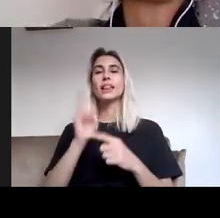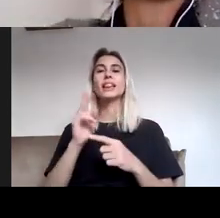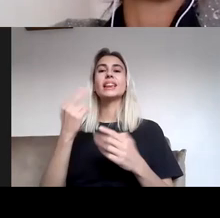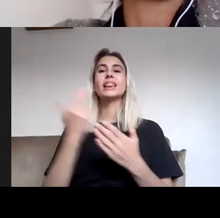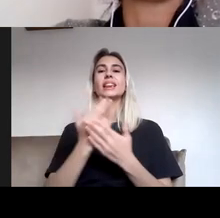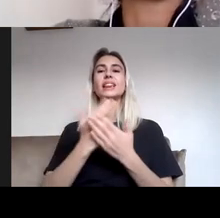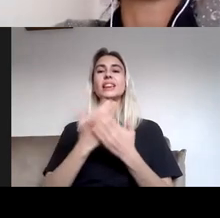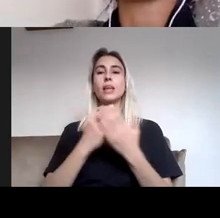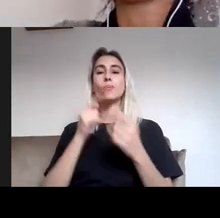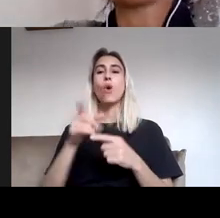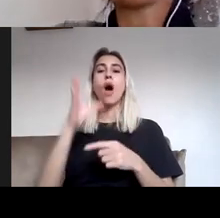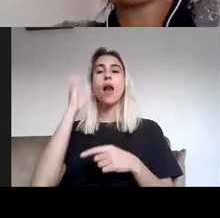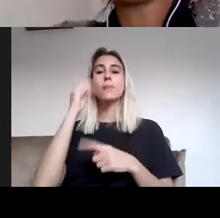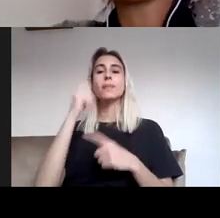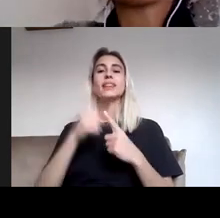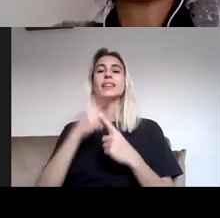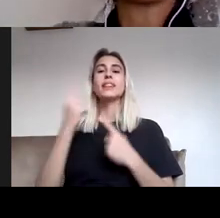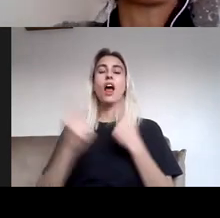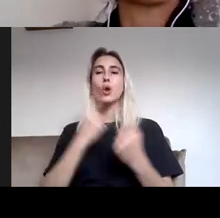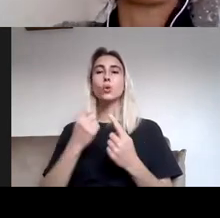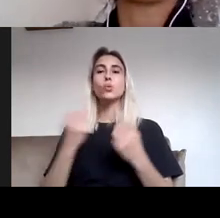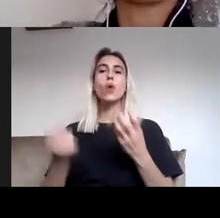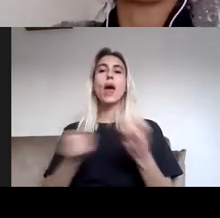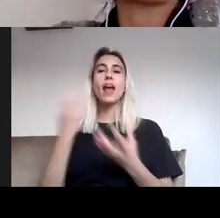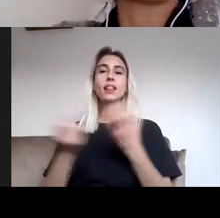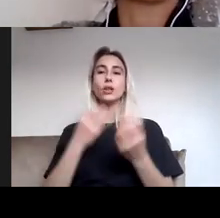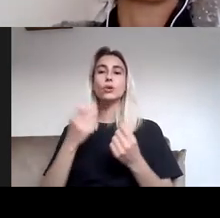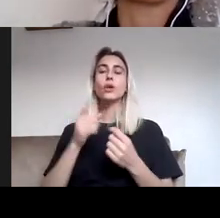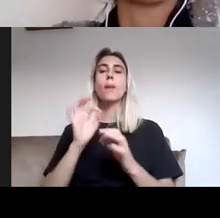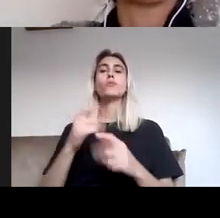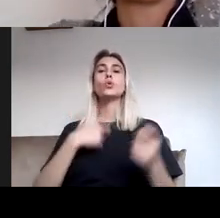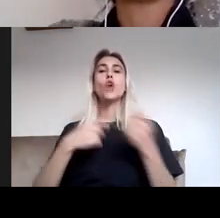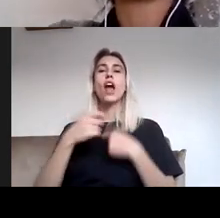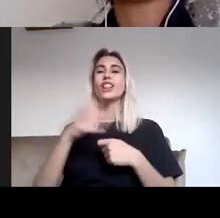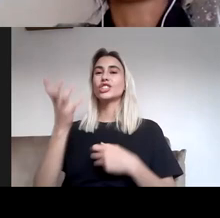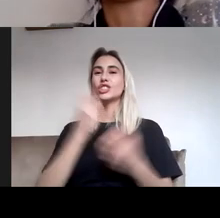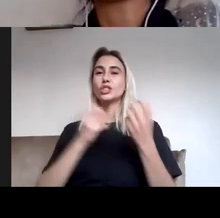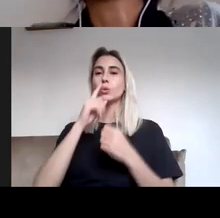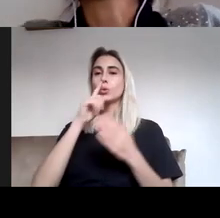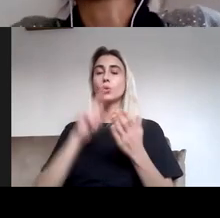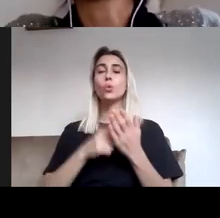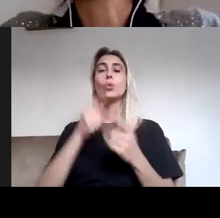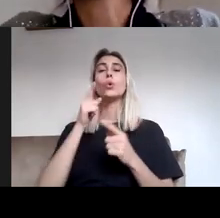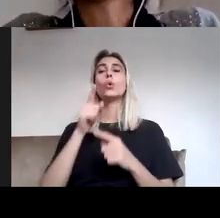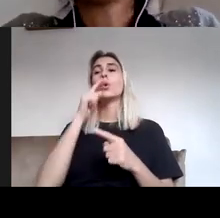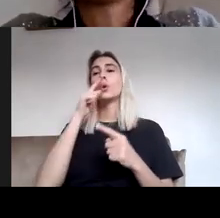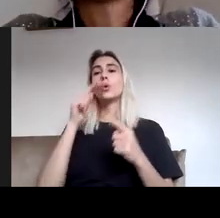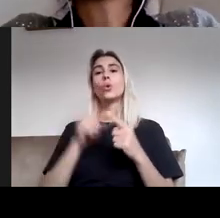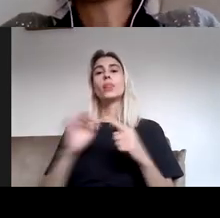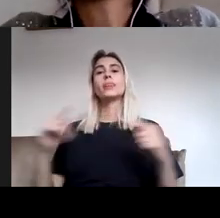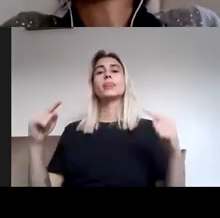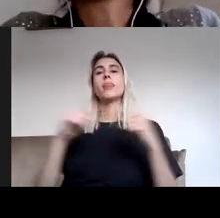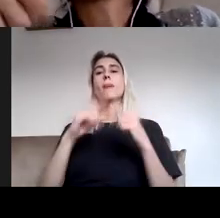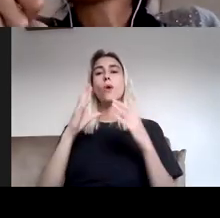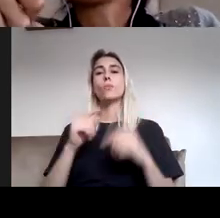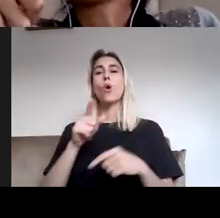ve bu anlamdaki teknolojilerin de hem üreticiler hem de tüketiciler noktasında uygun şekilde birbirini tamamlaması. Burada